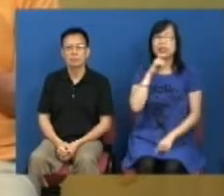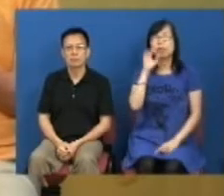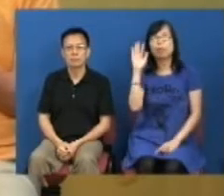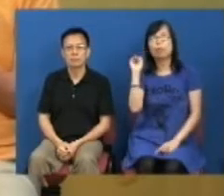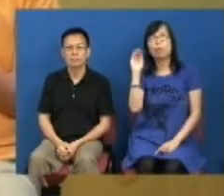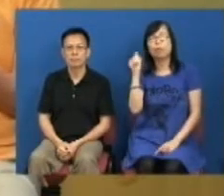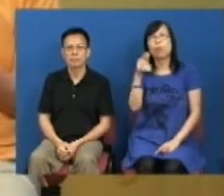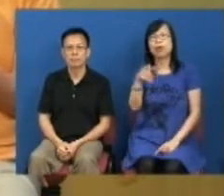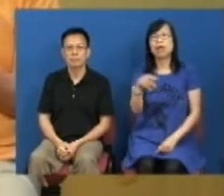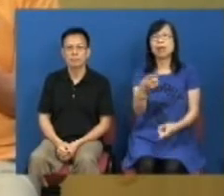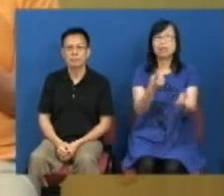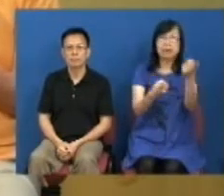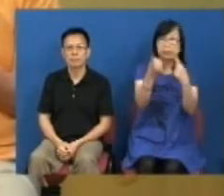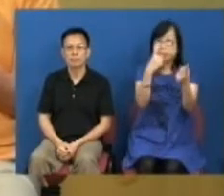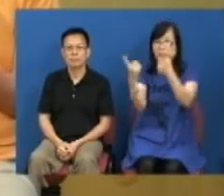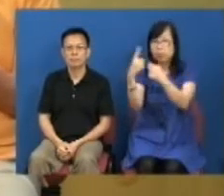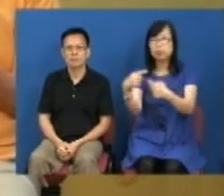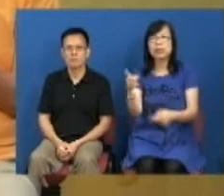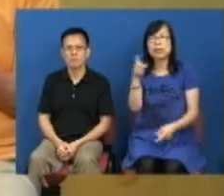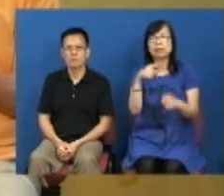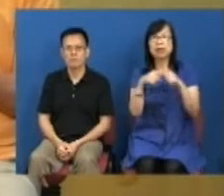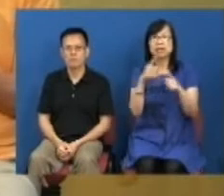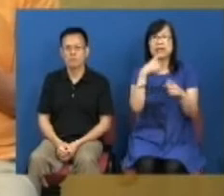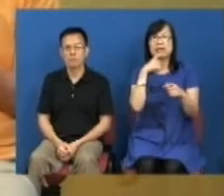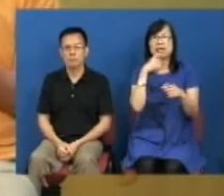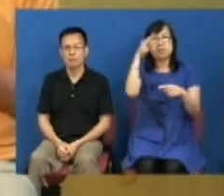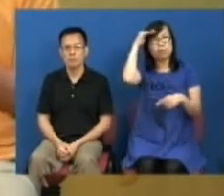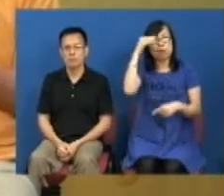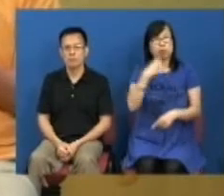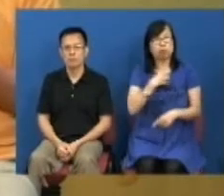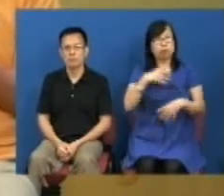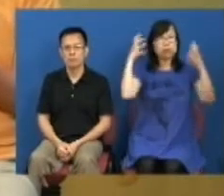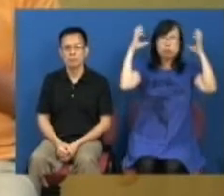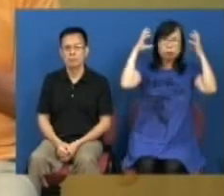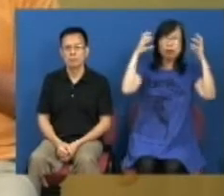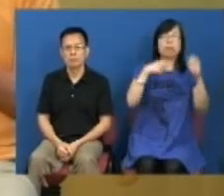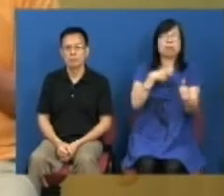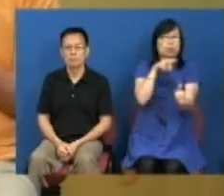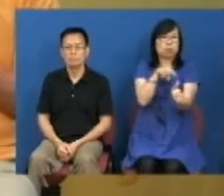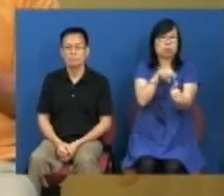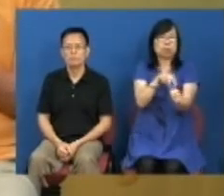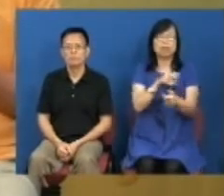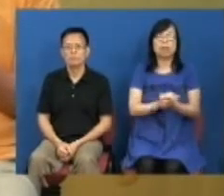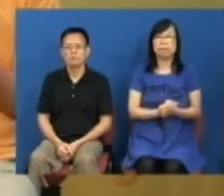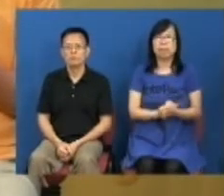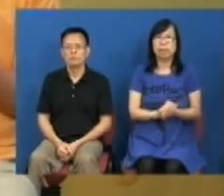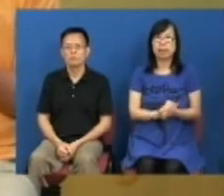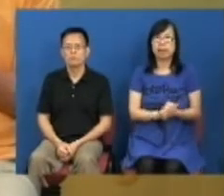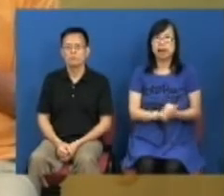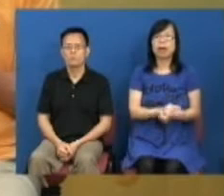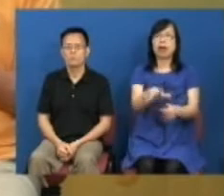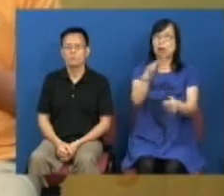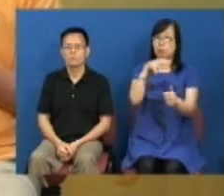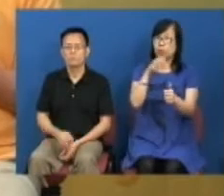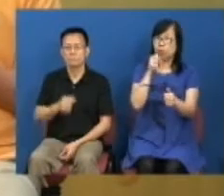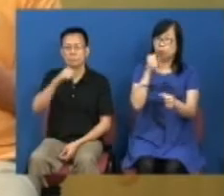你是招到其他人又或者警方认为是有噪音的话他就可能会执行这个噪音管制条例去执法